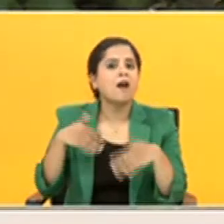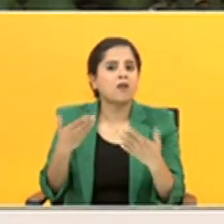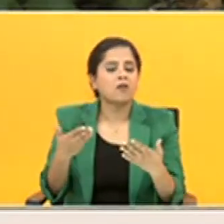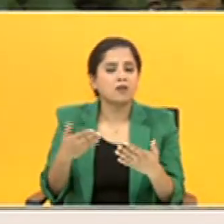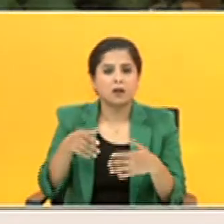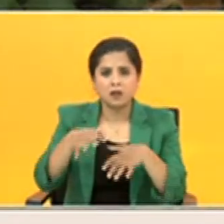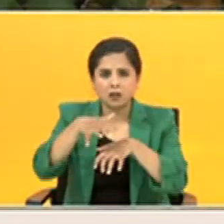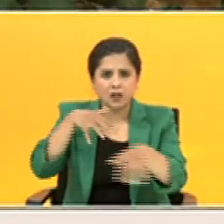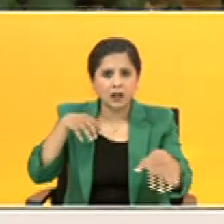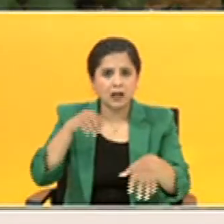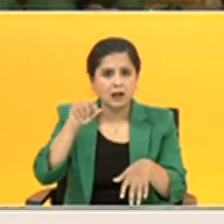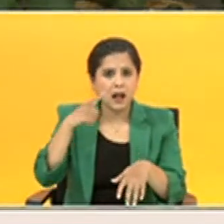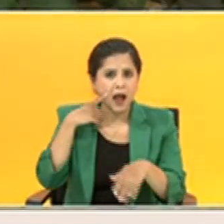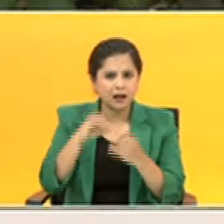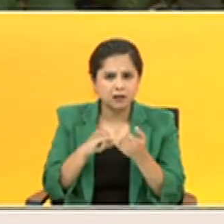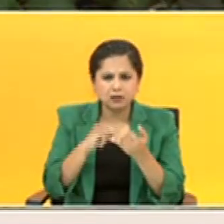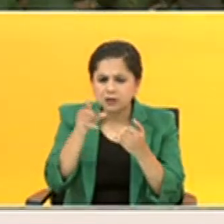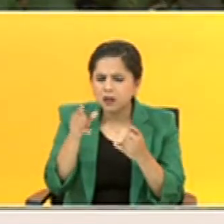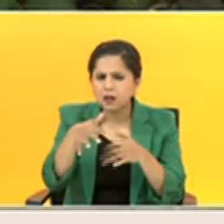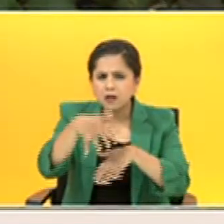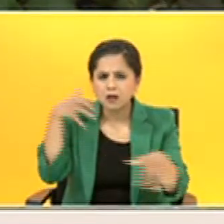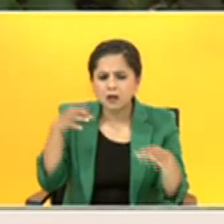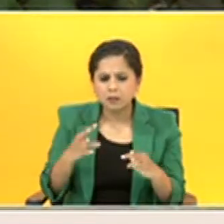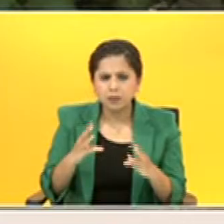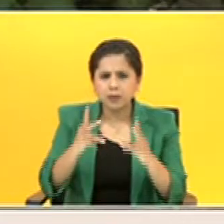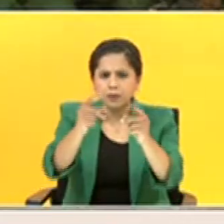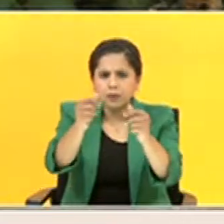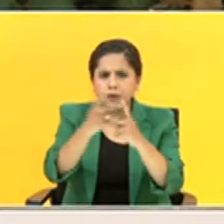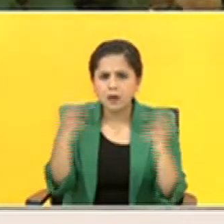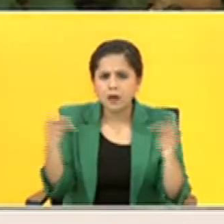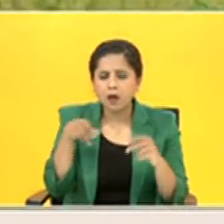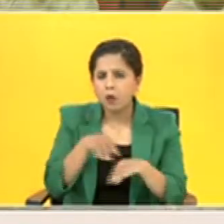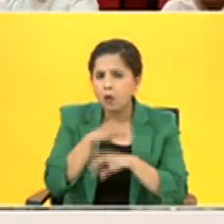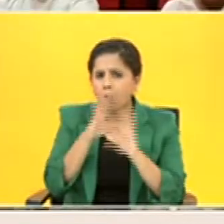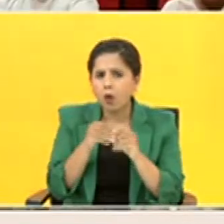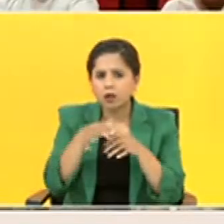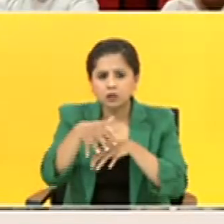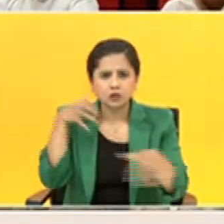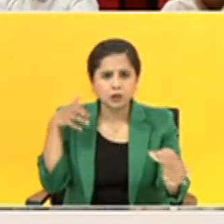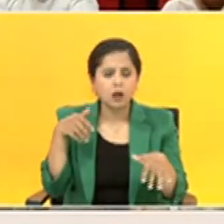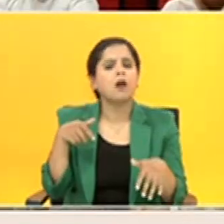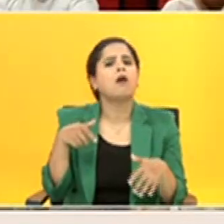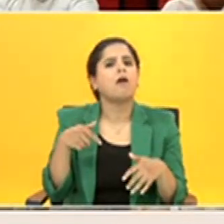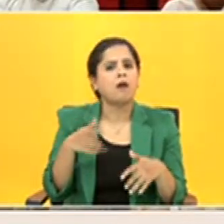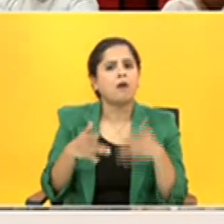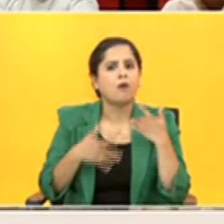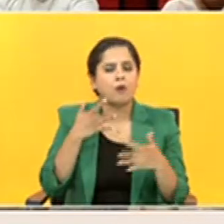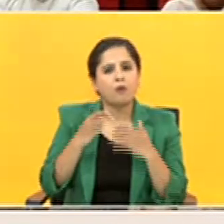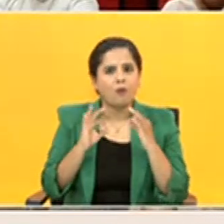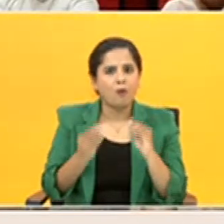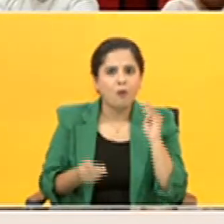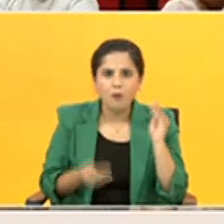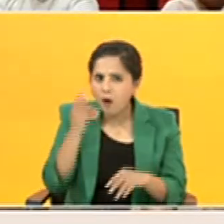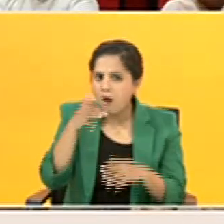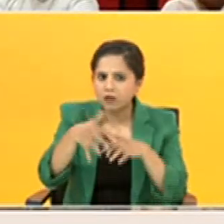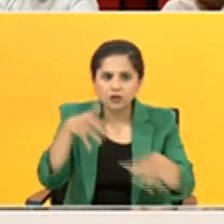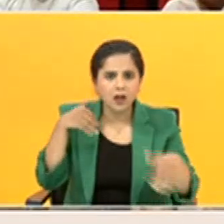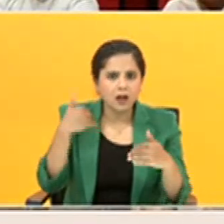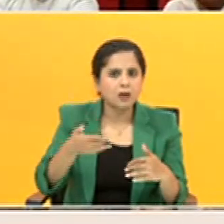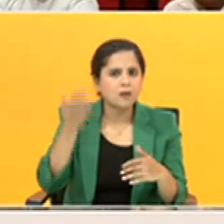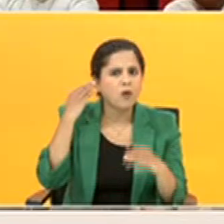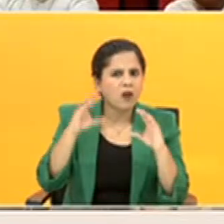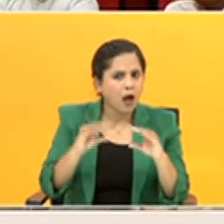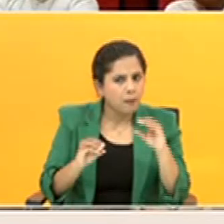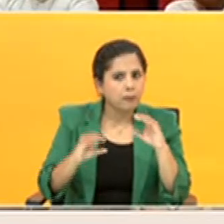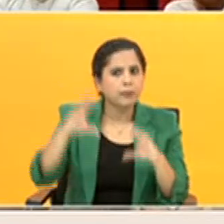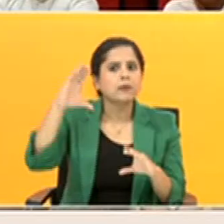लायन सेंसस के बाद सामने आई शेरों की ये संख्या बहुत उत्साहित करने वाली है।